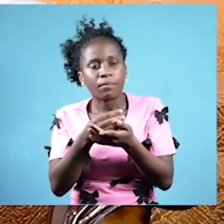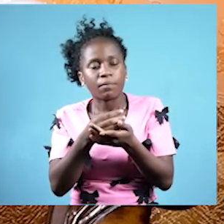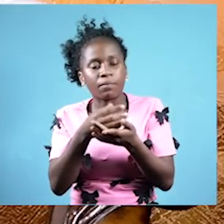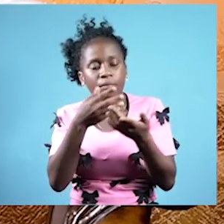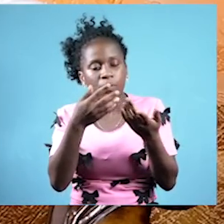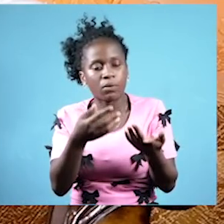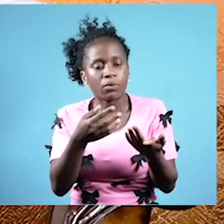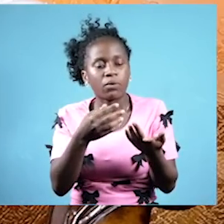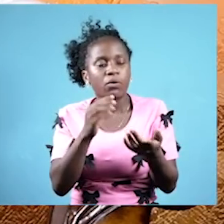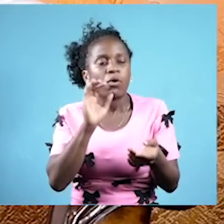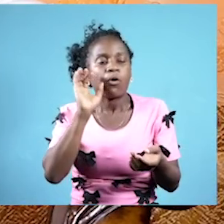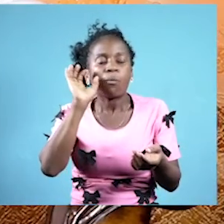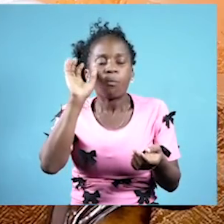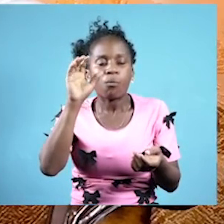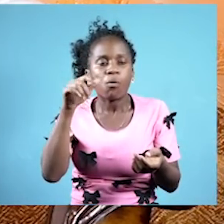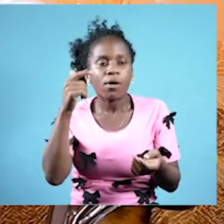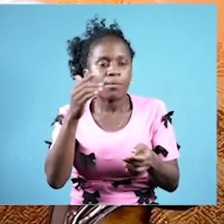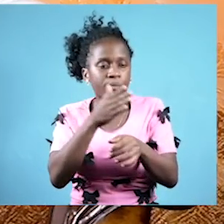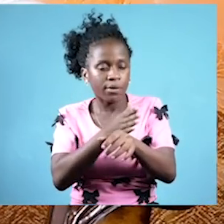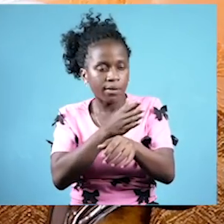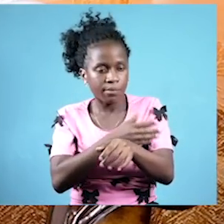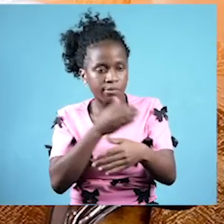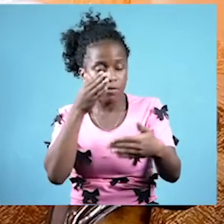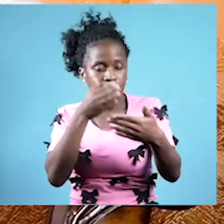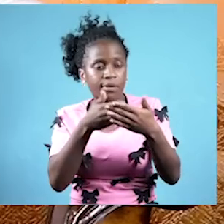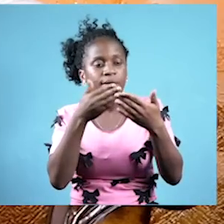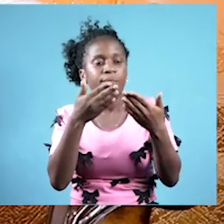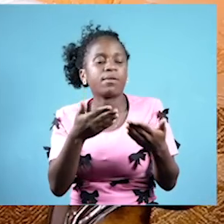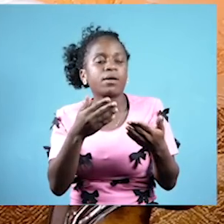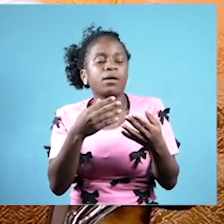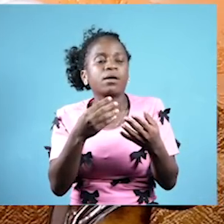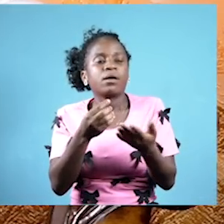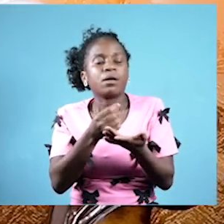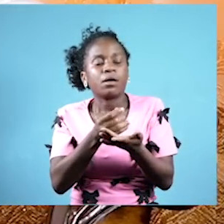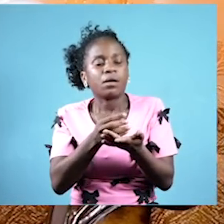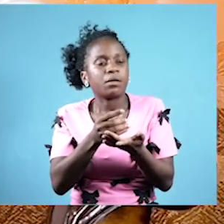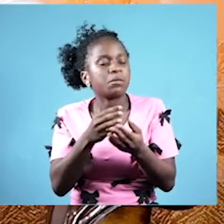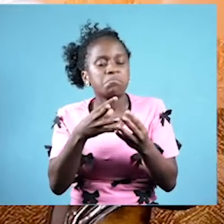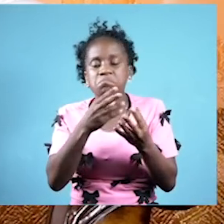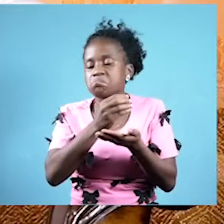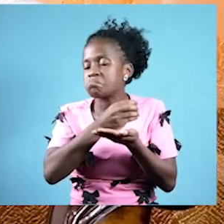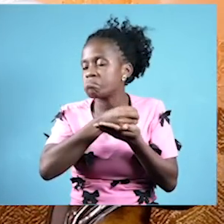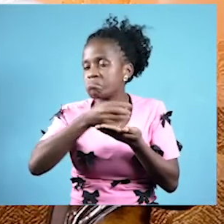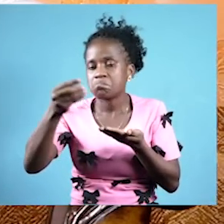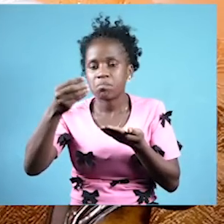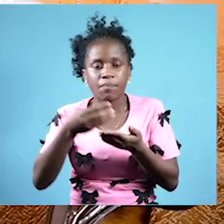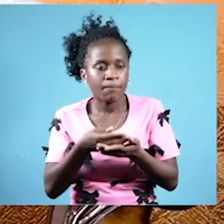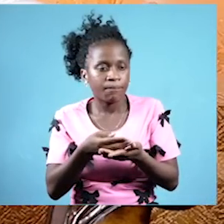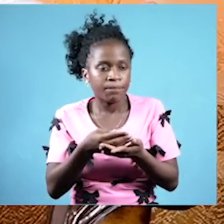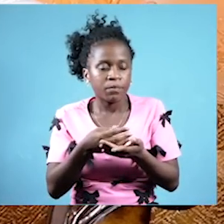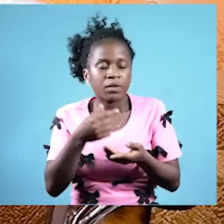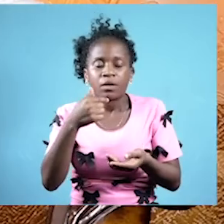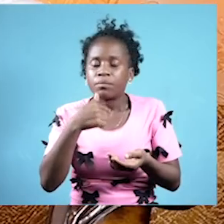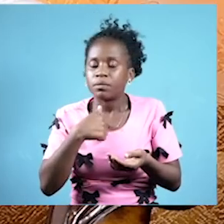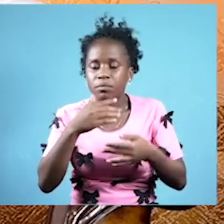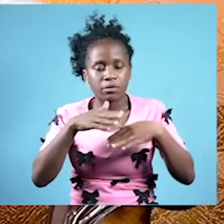ada ziliondolewa. Alisema wanafunzi watasoma bila ya kulipa ada, kulipa karo. Yeah, bila ya kulipa karo. Sawa.